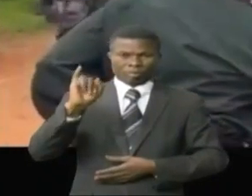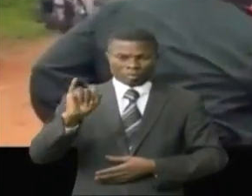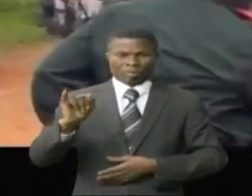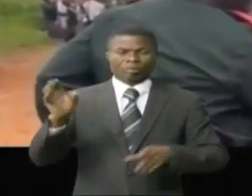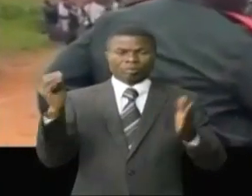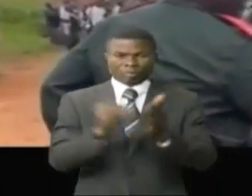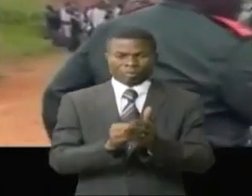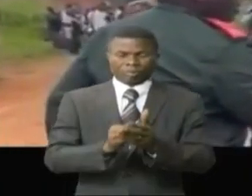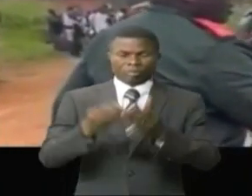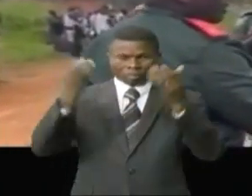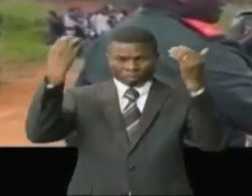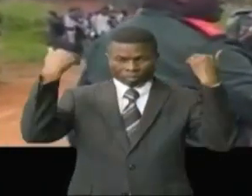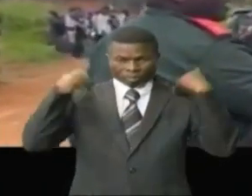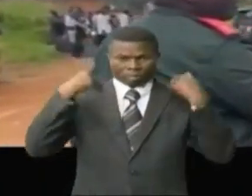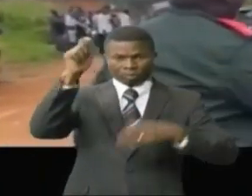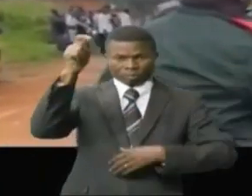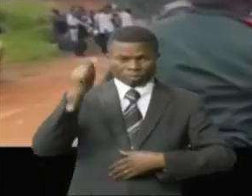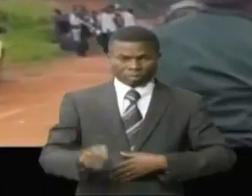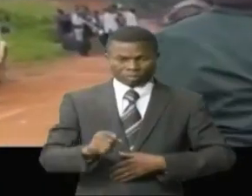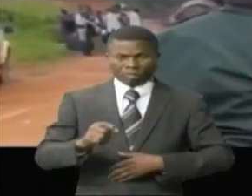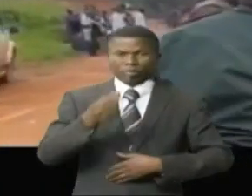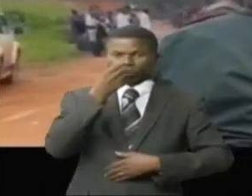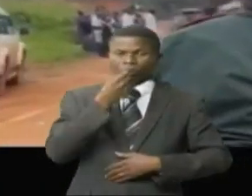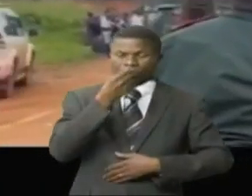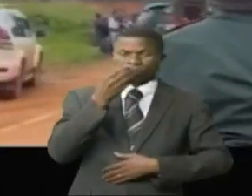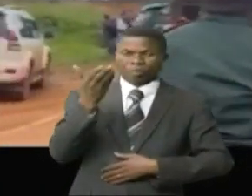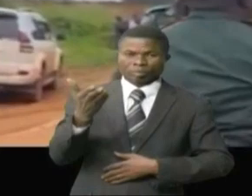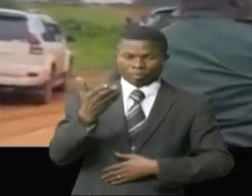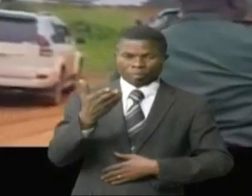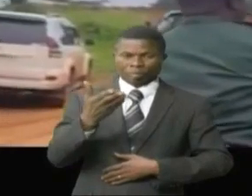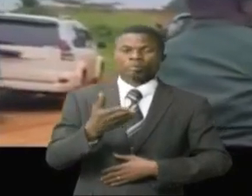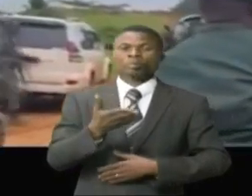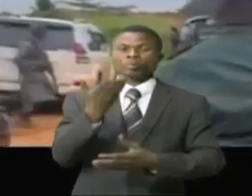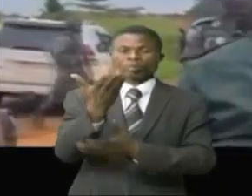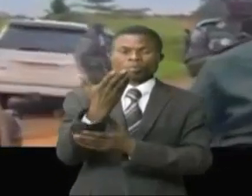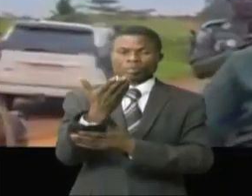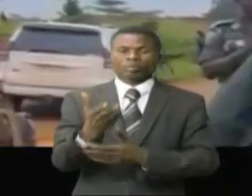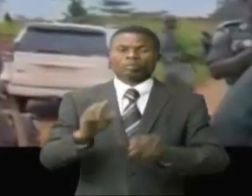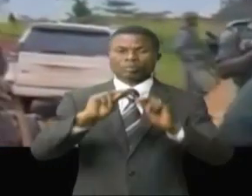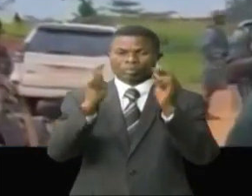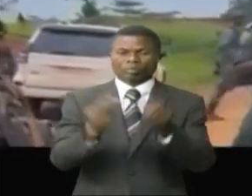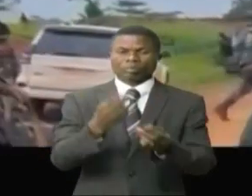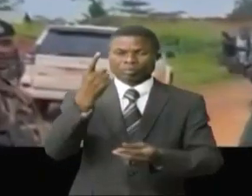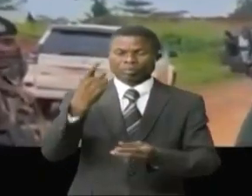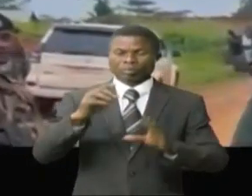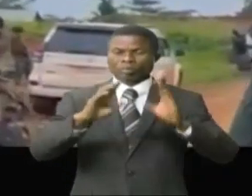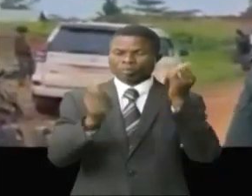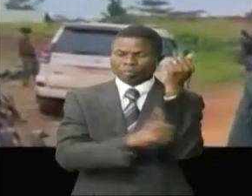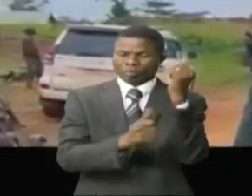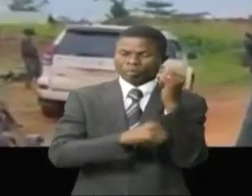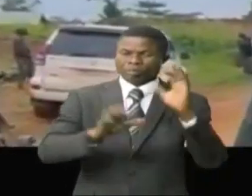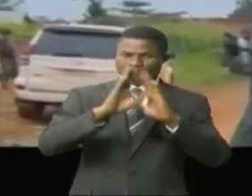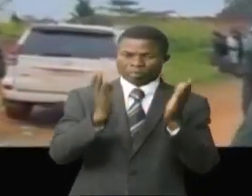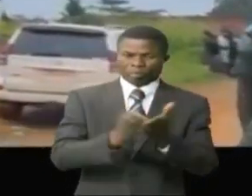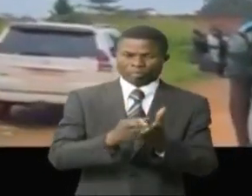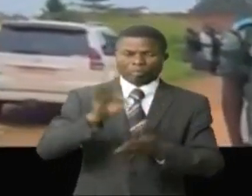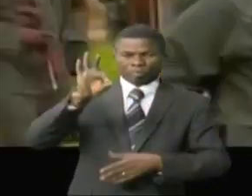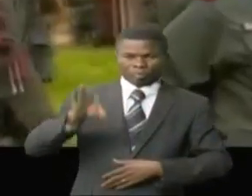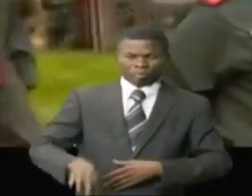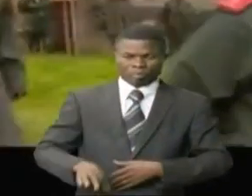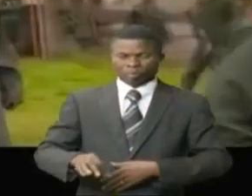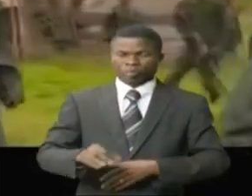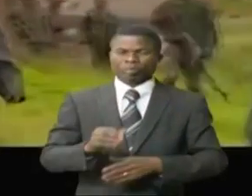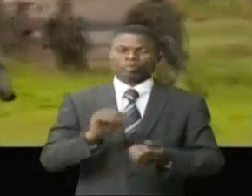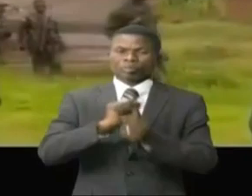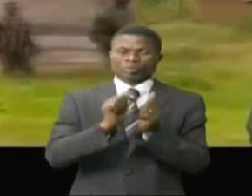le général de brigade Joseph Mugisa Moulek apprenait l'unité de toutes les communautés au détriment du